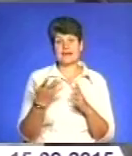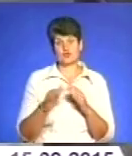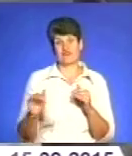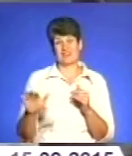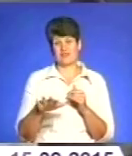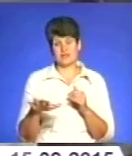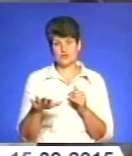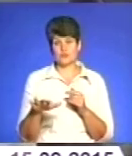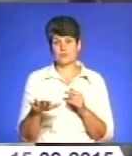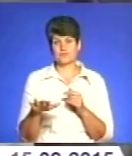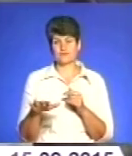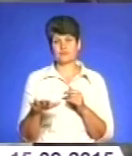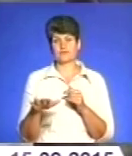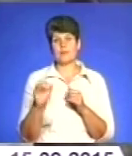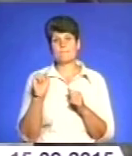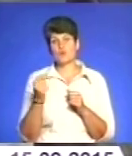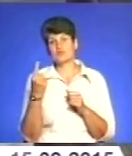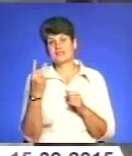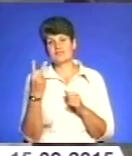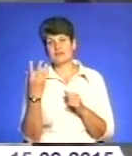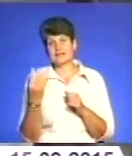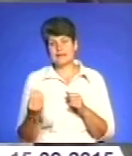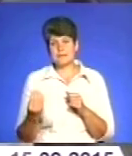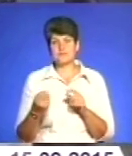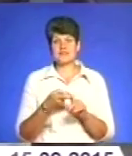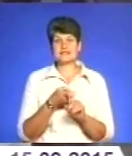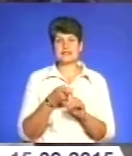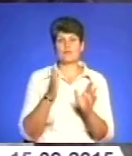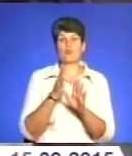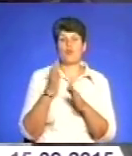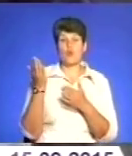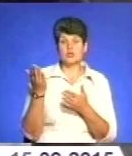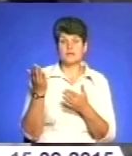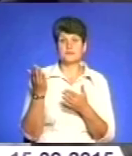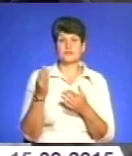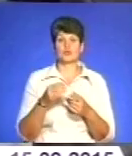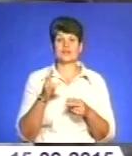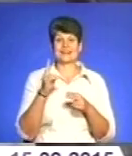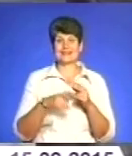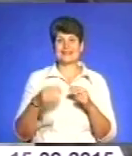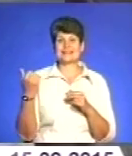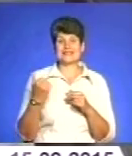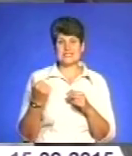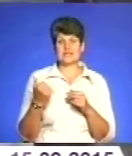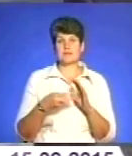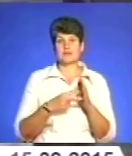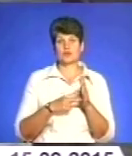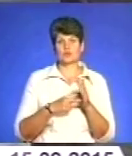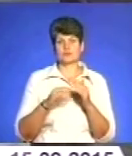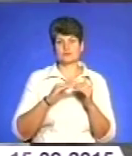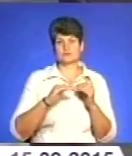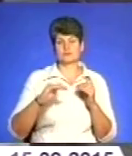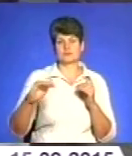відфрезуємо за... Ну, може один день, може два дні, як залежить від погоди, і тоді на кінець тижня плануємо влаштування